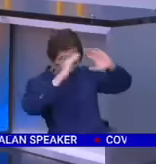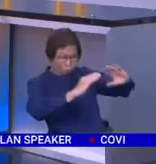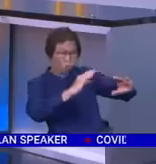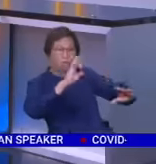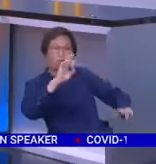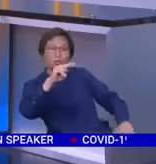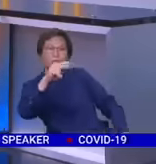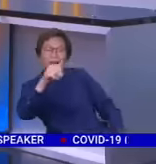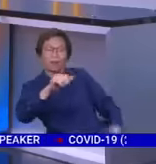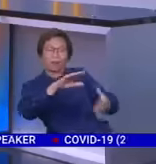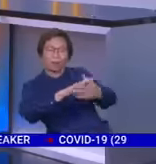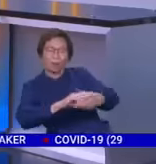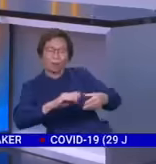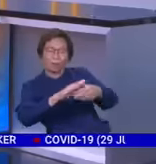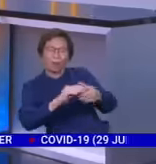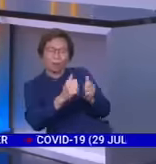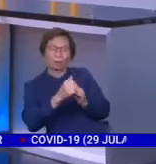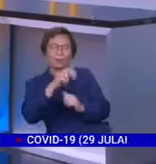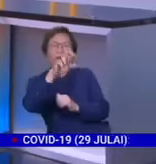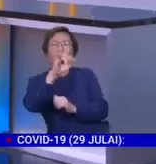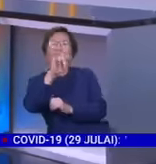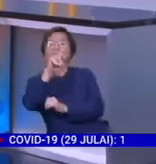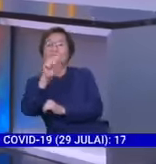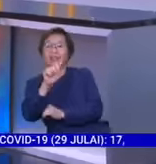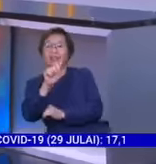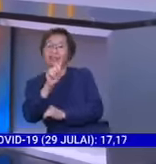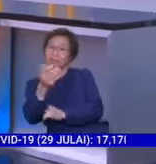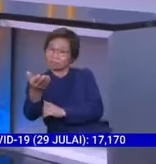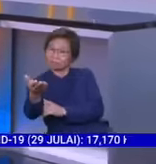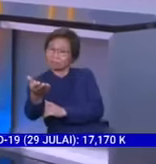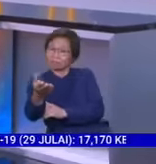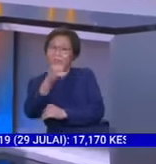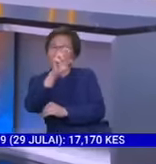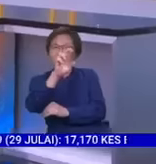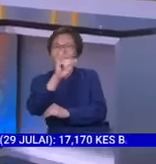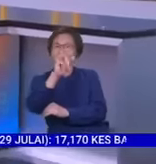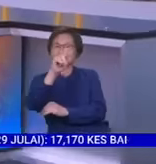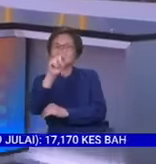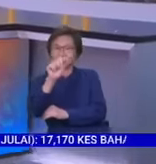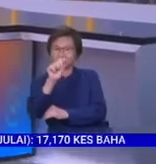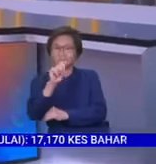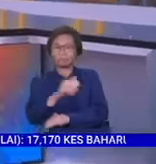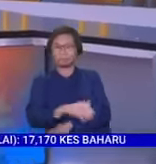Finance prinsipnya bersama Wita hadits Malik Riska Lita